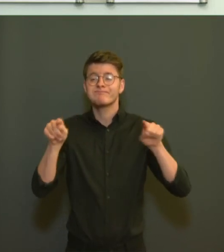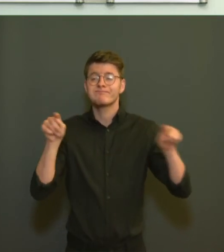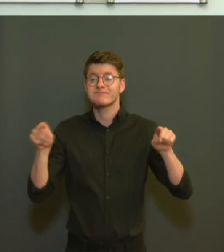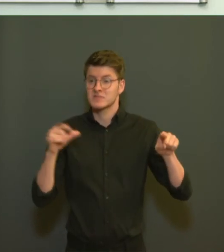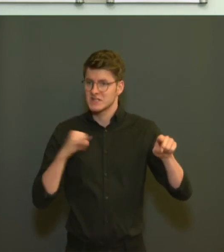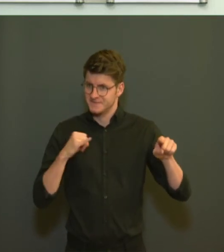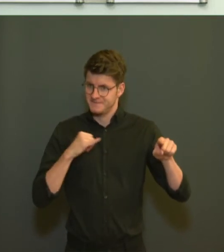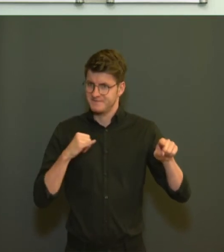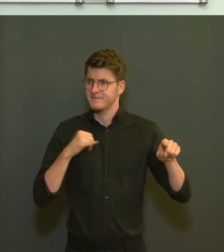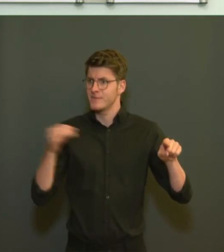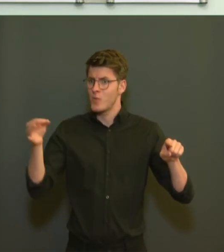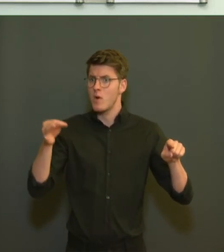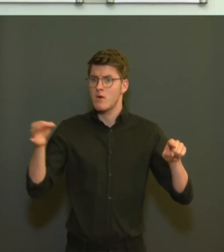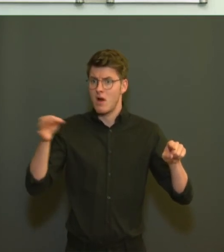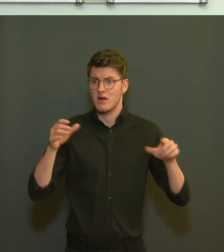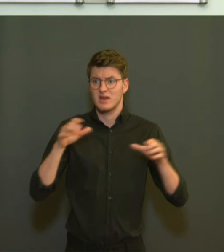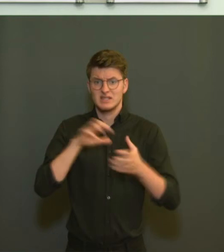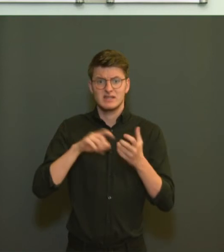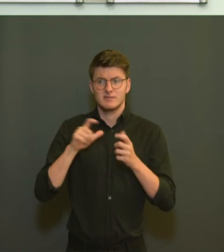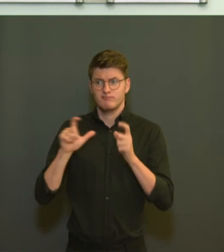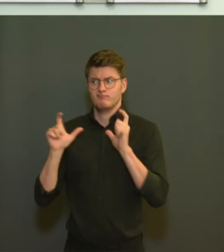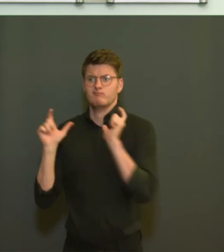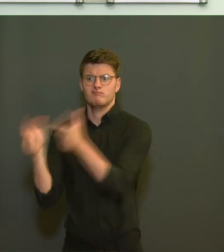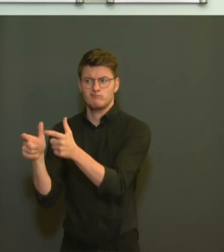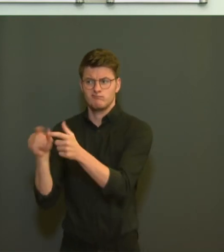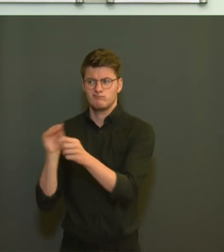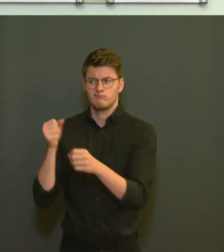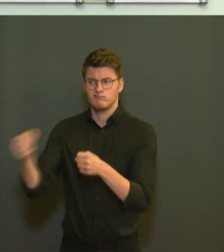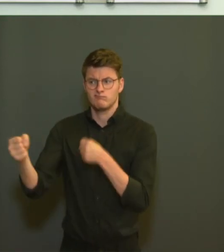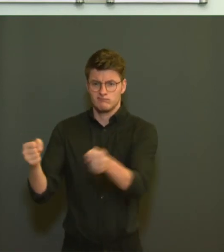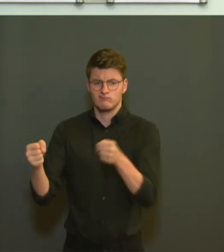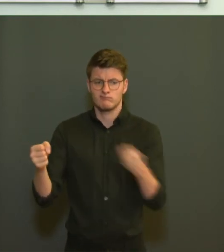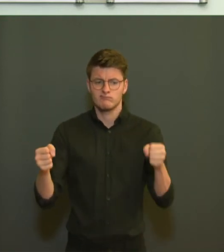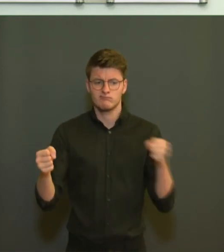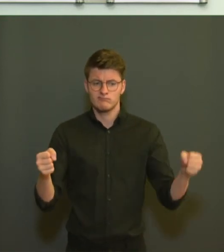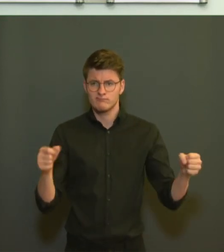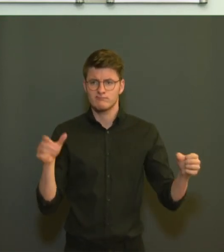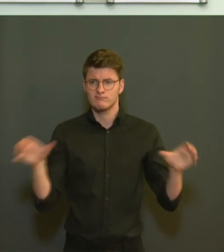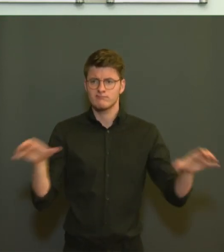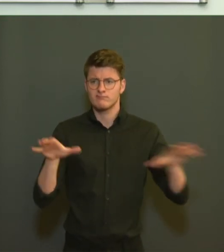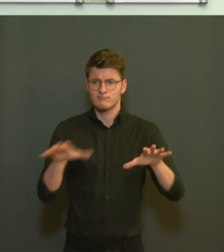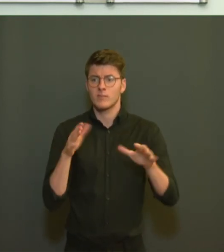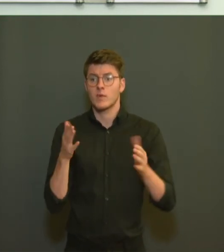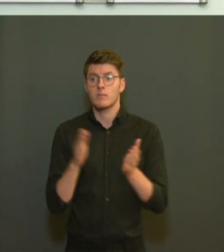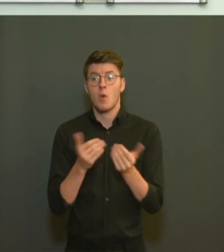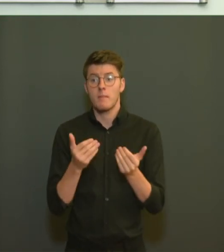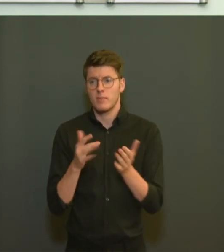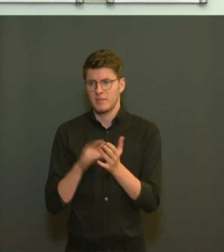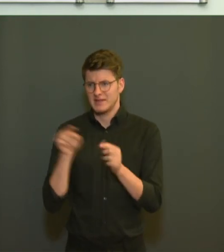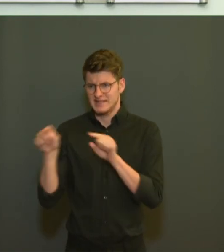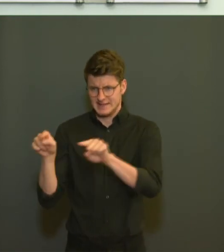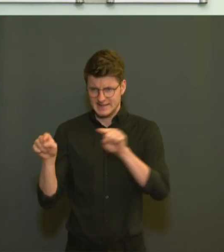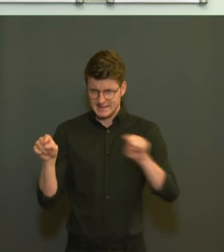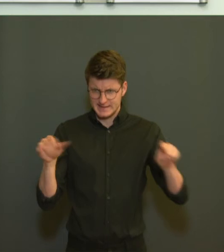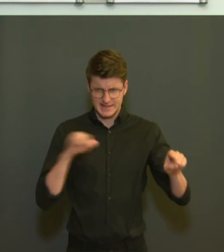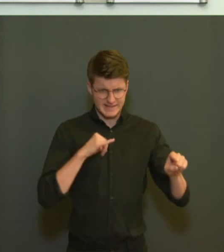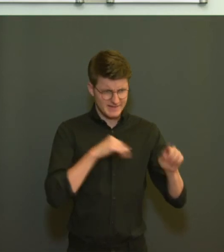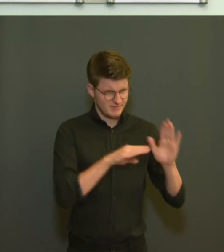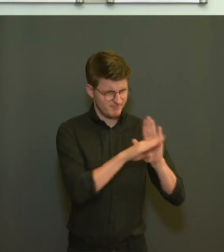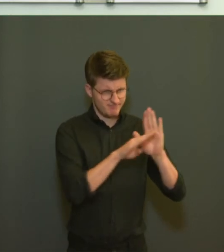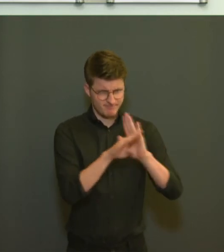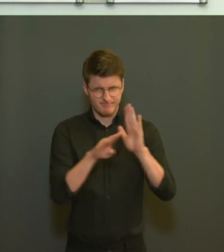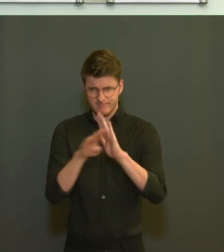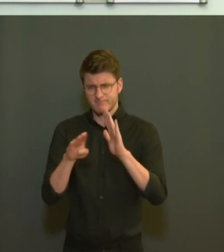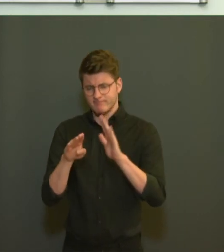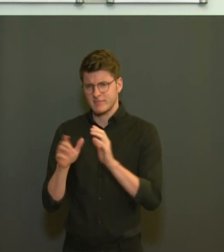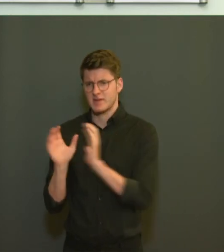crisiscel samenkomt, omdat in deze gemeenten de situatie als het minst gunstig werd beoordeeld. Het gaat om de 19 gemeenten van